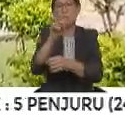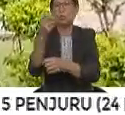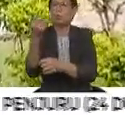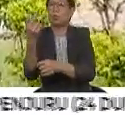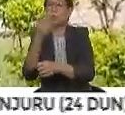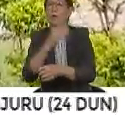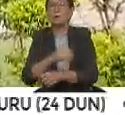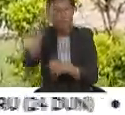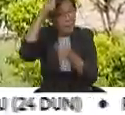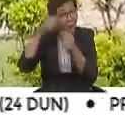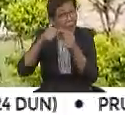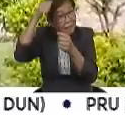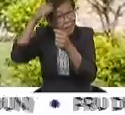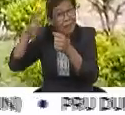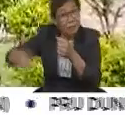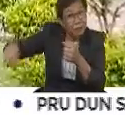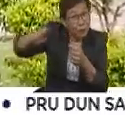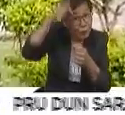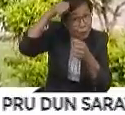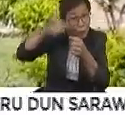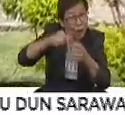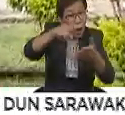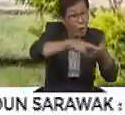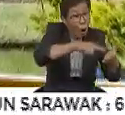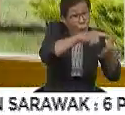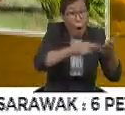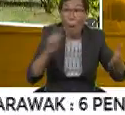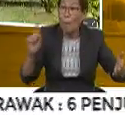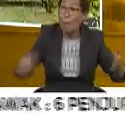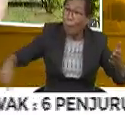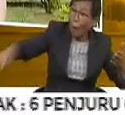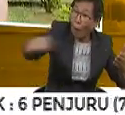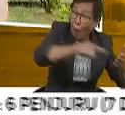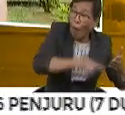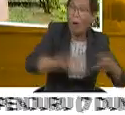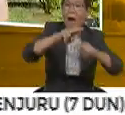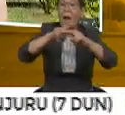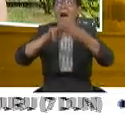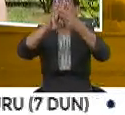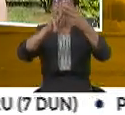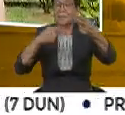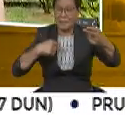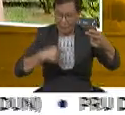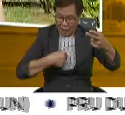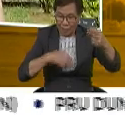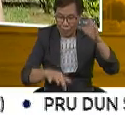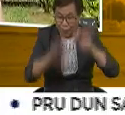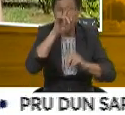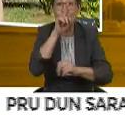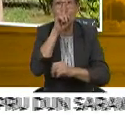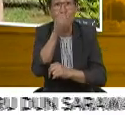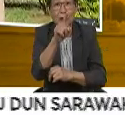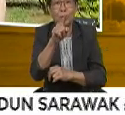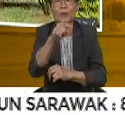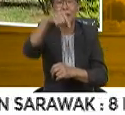dan jangan lupa tunaikan tanggung jawab Anda masih masih ini SDK pemilih yang shahih diberi arti M